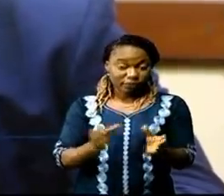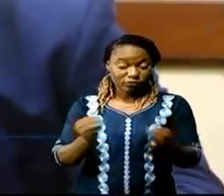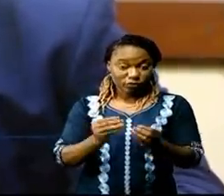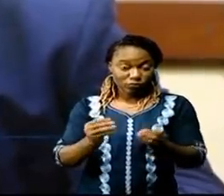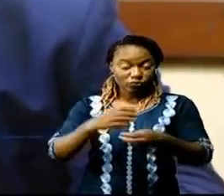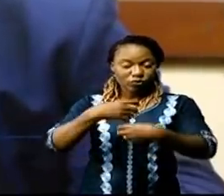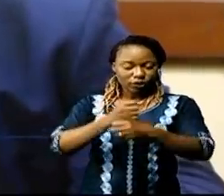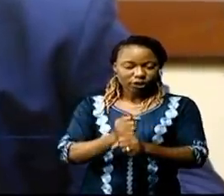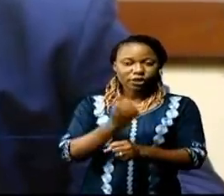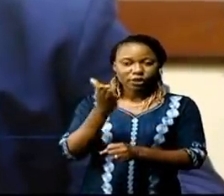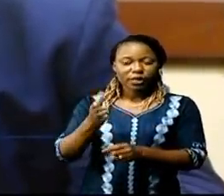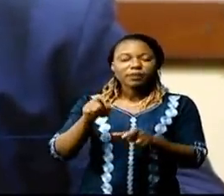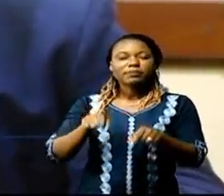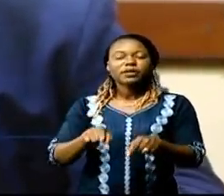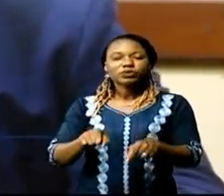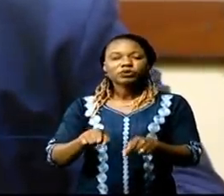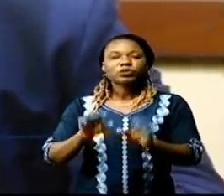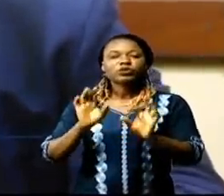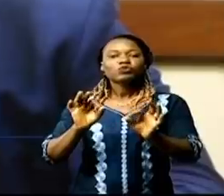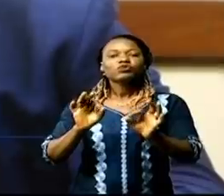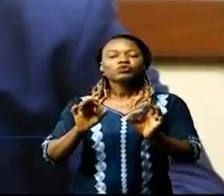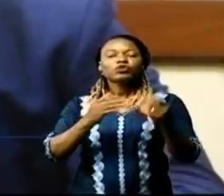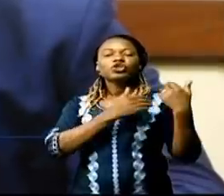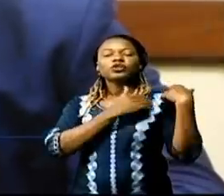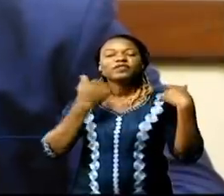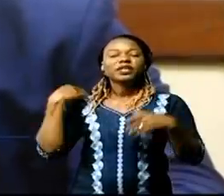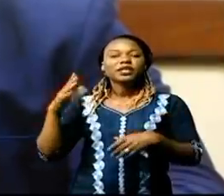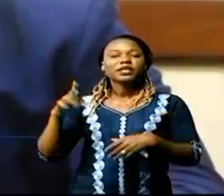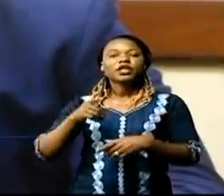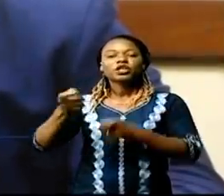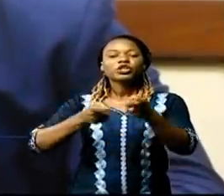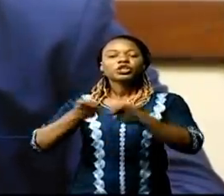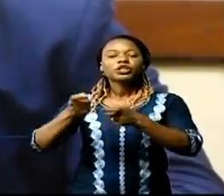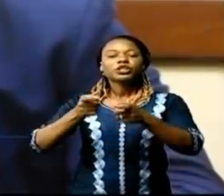nous avons un nouveau chef de l'État qui a amené un nouveau leadership qui